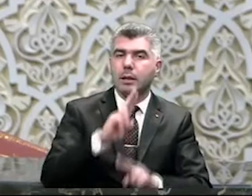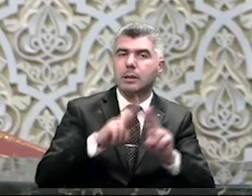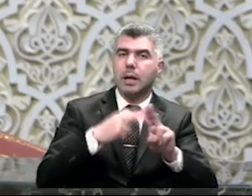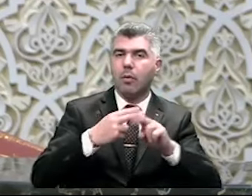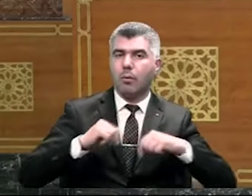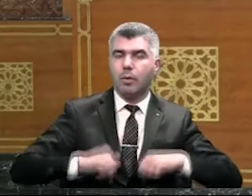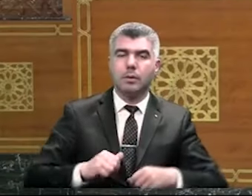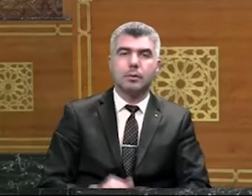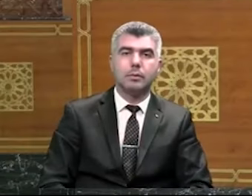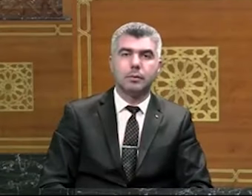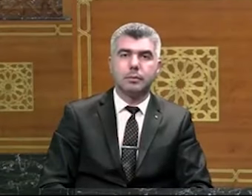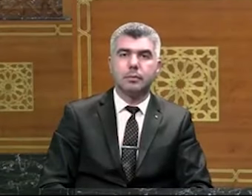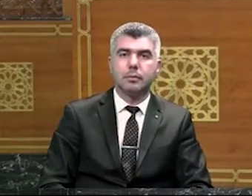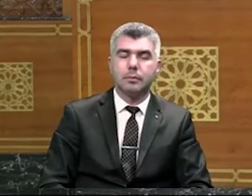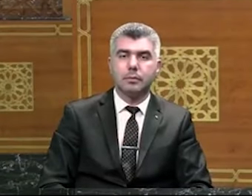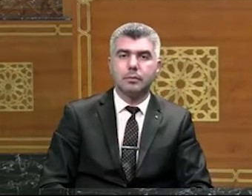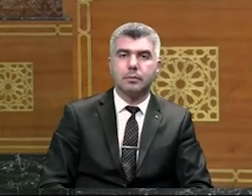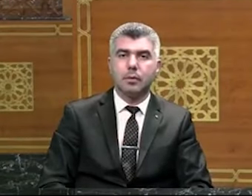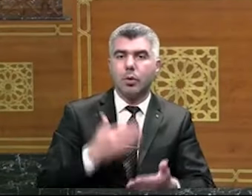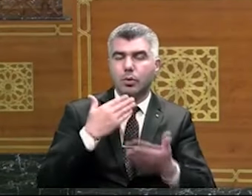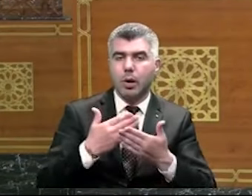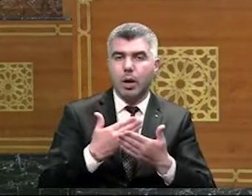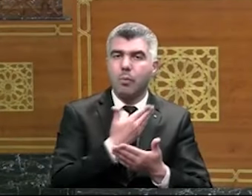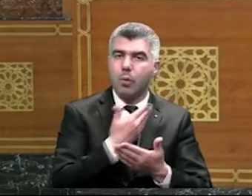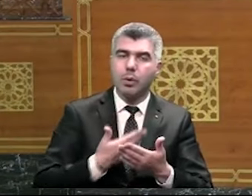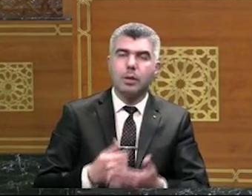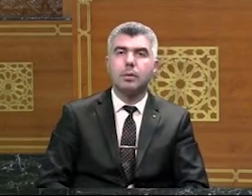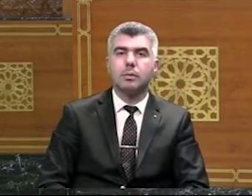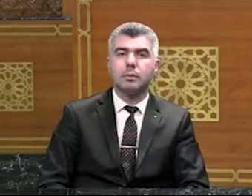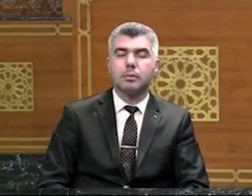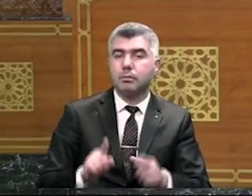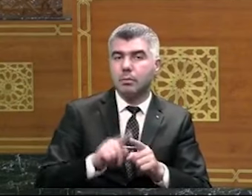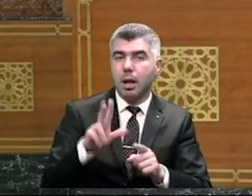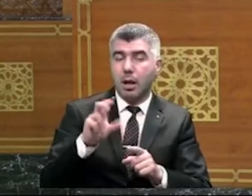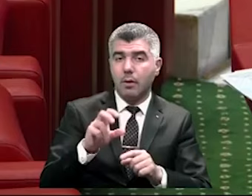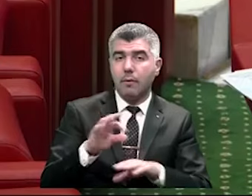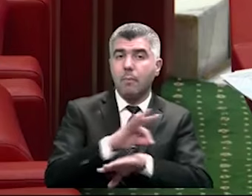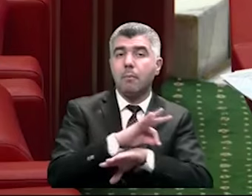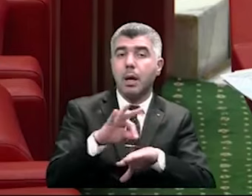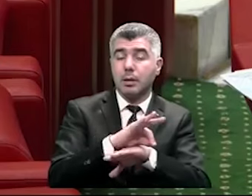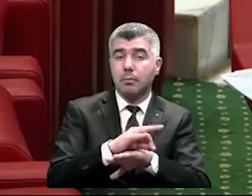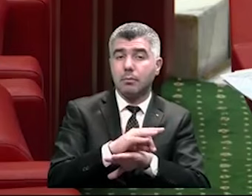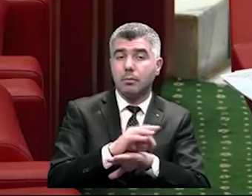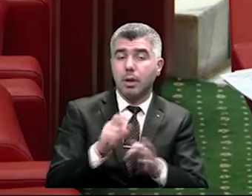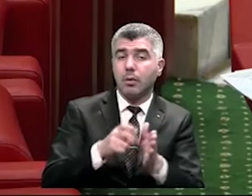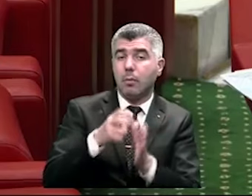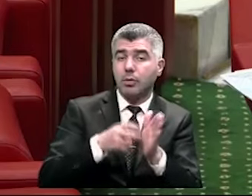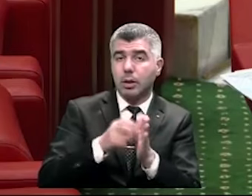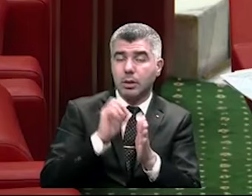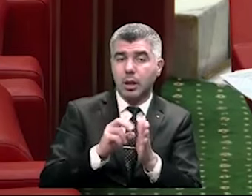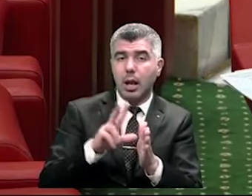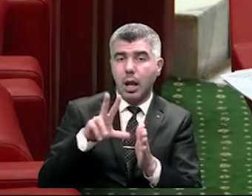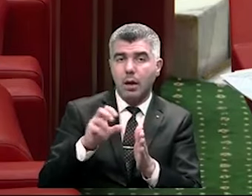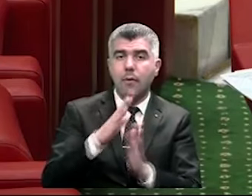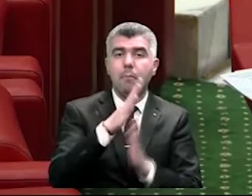على السؤال شكرا السيد المستشار المحترم كيف تتعرفوا المكتب الوطني حفر على واح